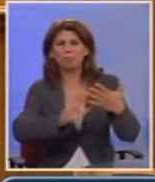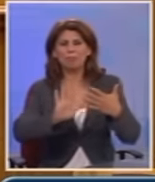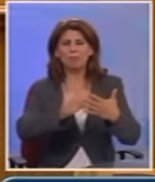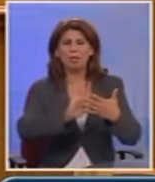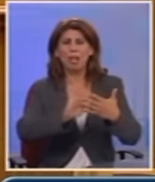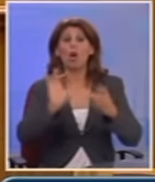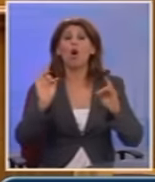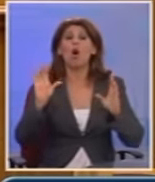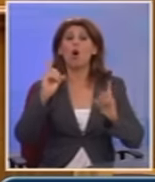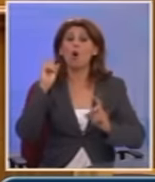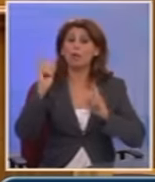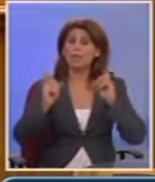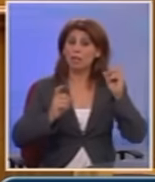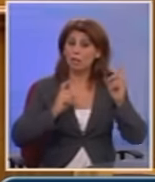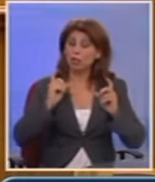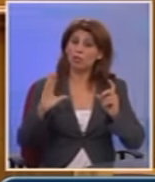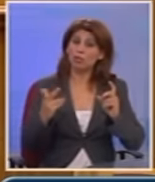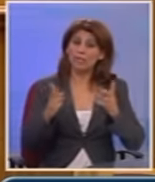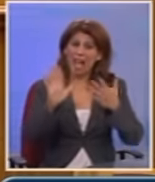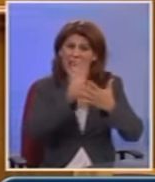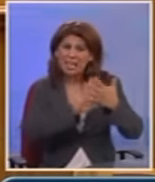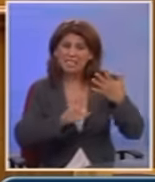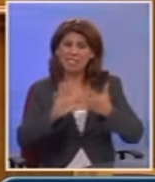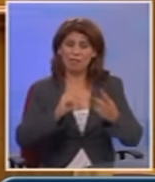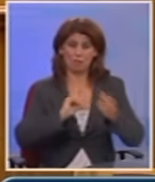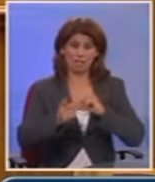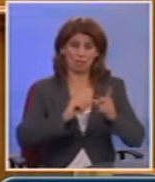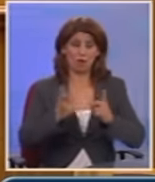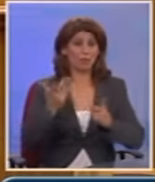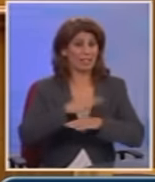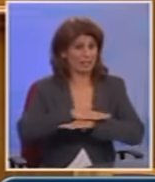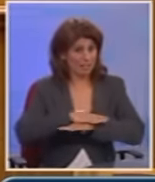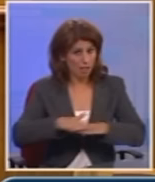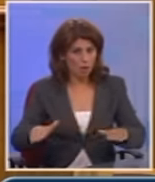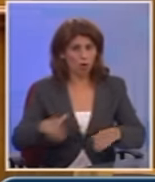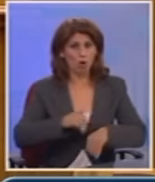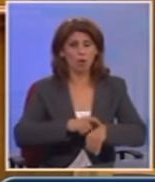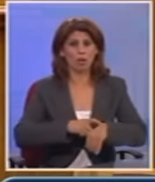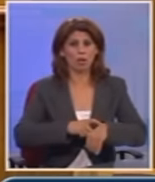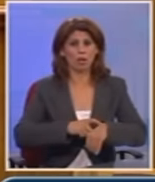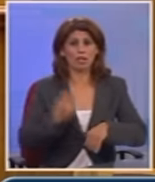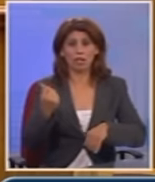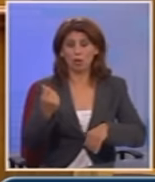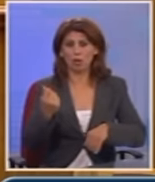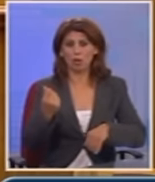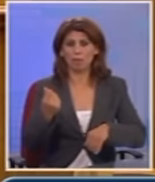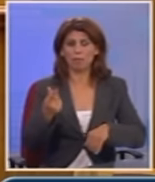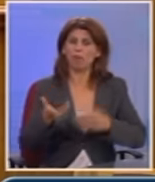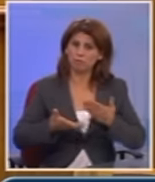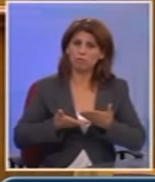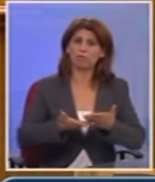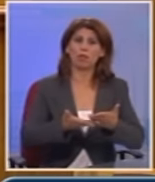να αναλογίζεστε ότι η ασάφεια μιας συμφωνίας, όταν τελειώνει ο χρόνος και το χρήμα,